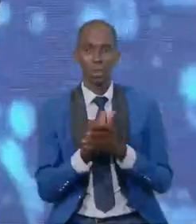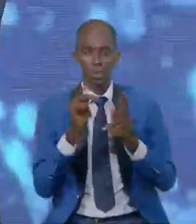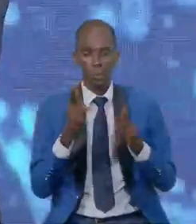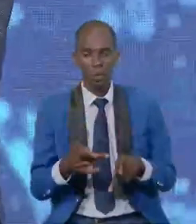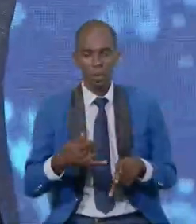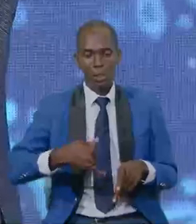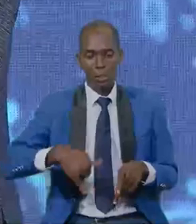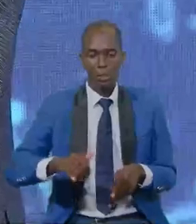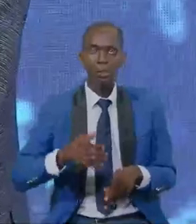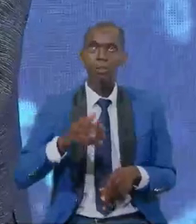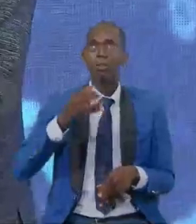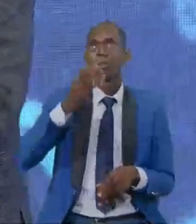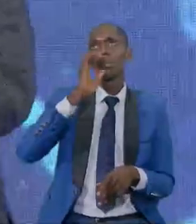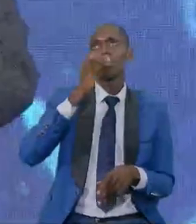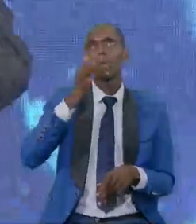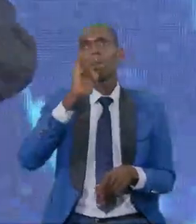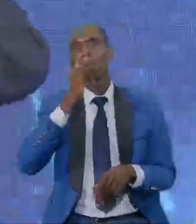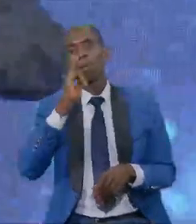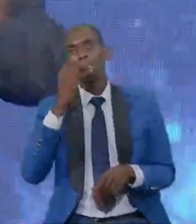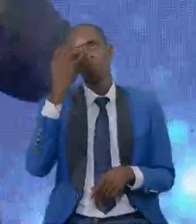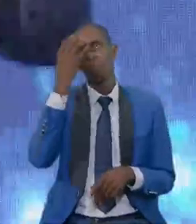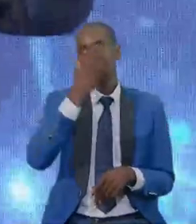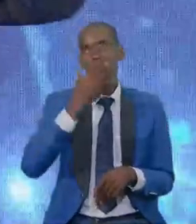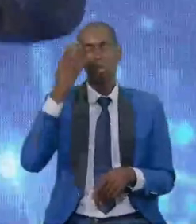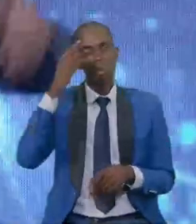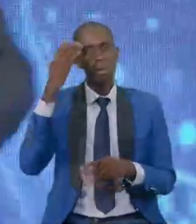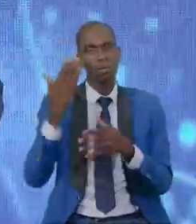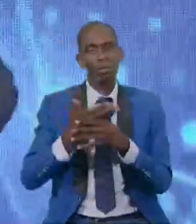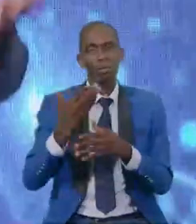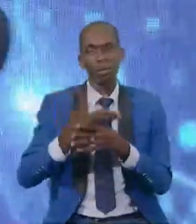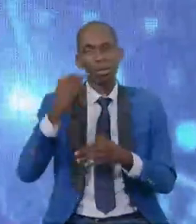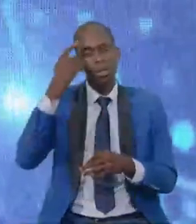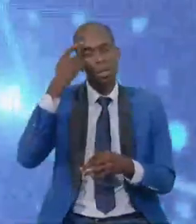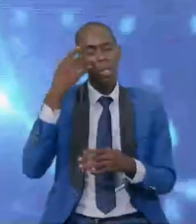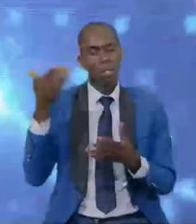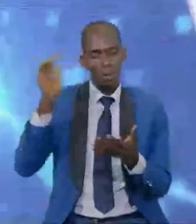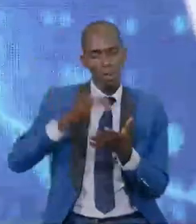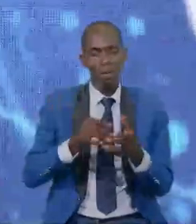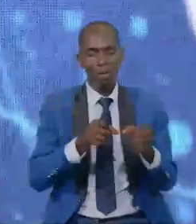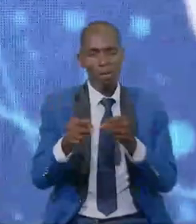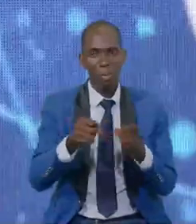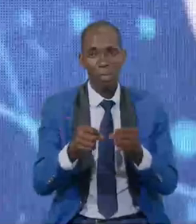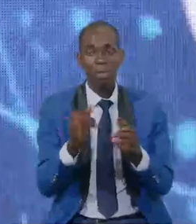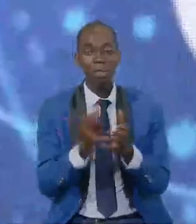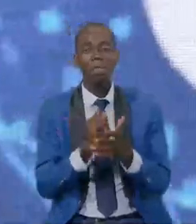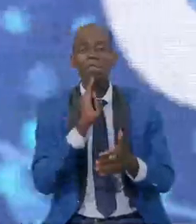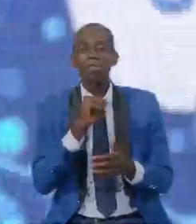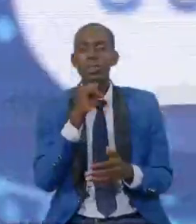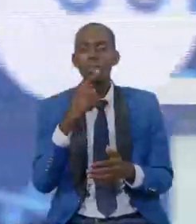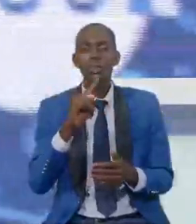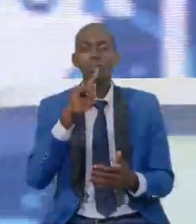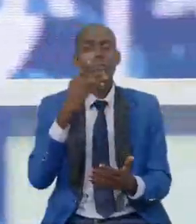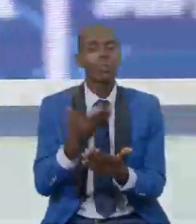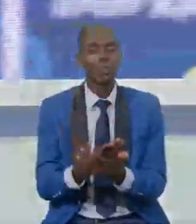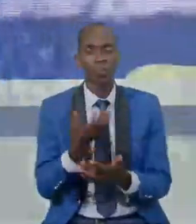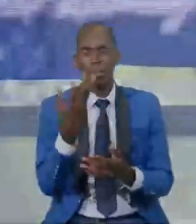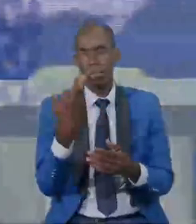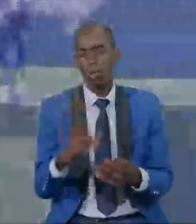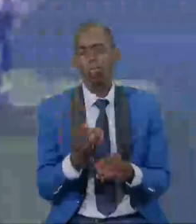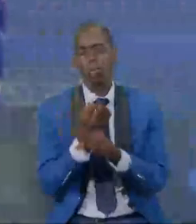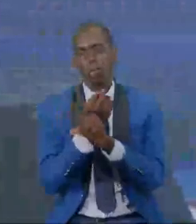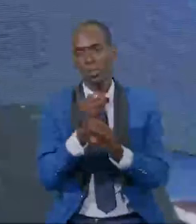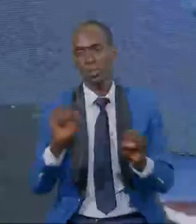and then the drinking turns his brain, and he begins to fight again, that's not the evidence of salvation. Il continue de